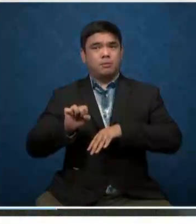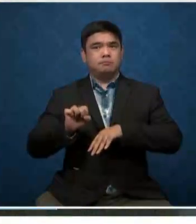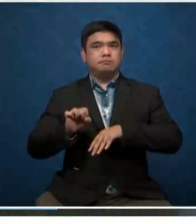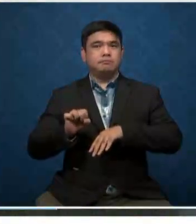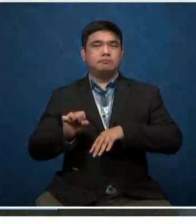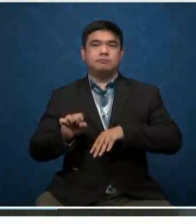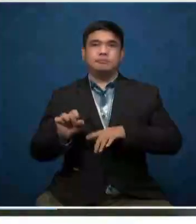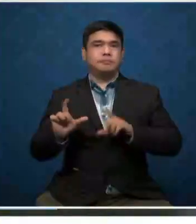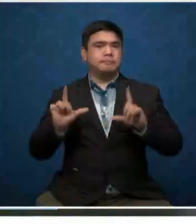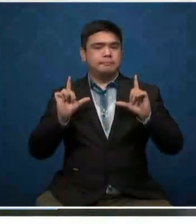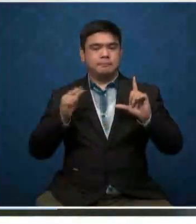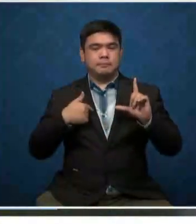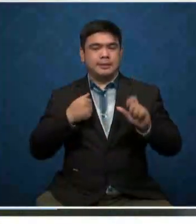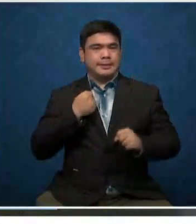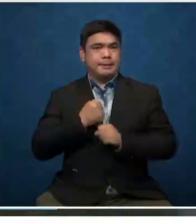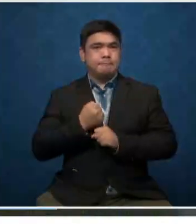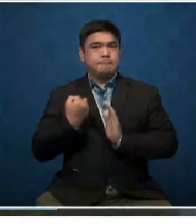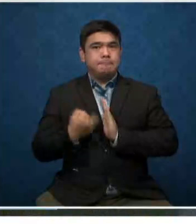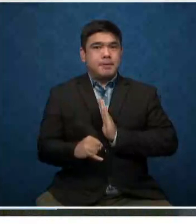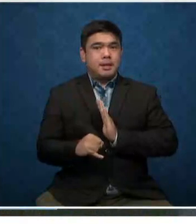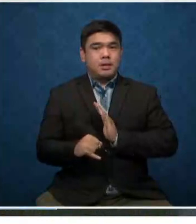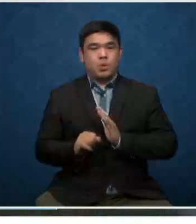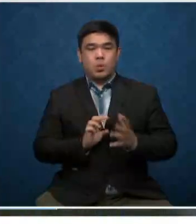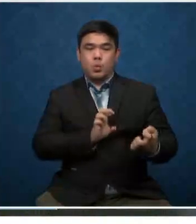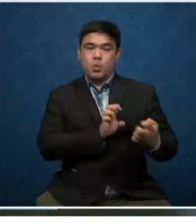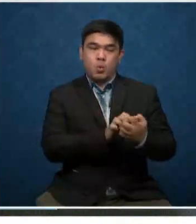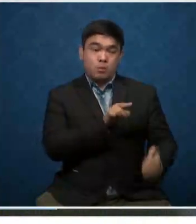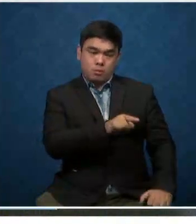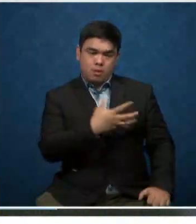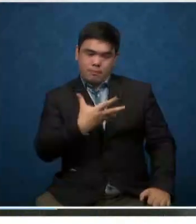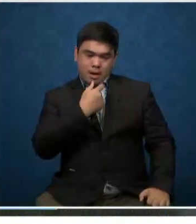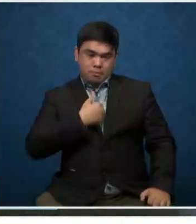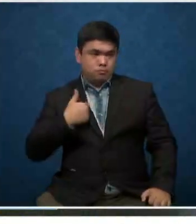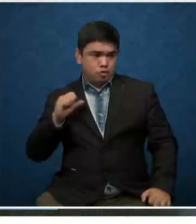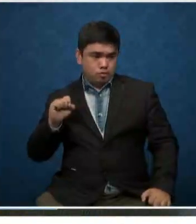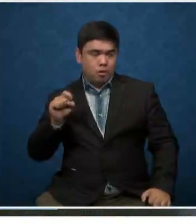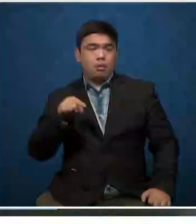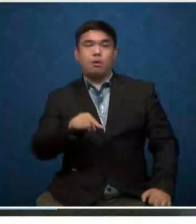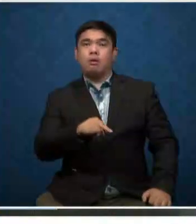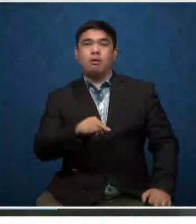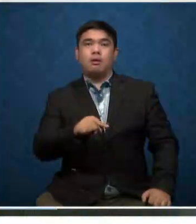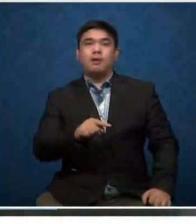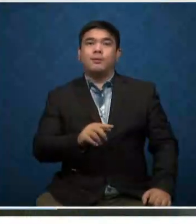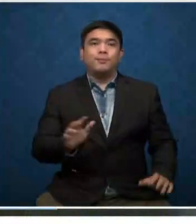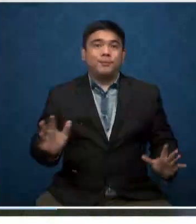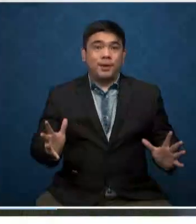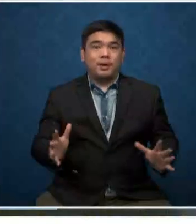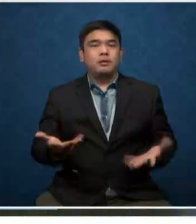จะทำการใดอันเป็นลักษณะที่เป็นการก้าวก่ายหรือแทรกแซงเพื่อประโยชน์ของตนเองของผู้อื่น